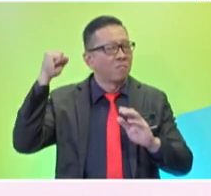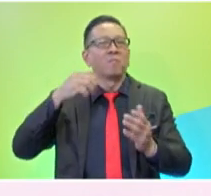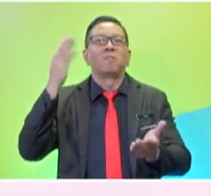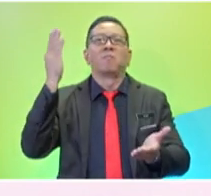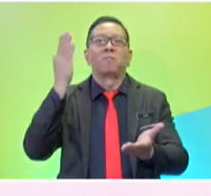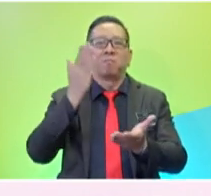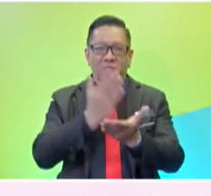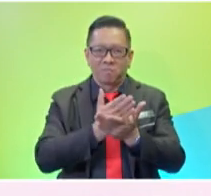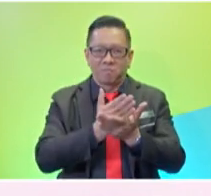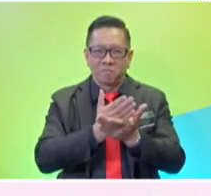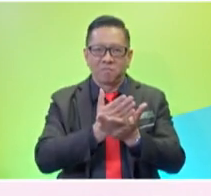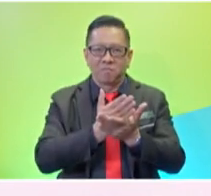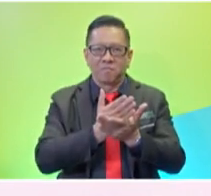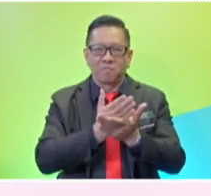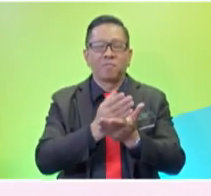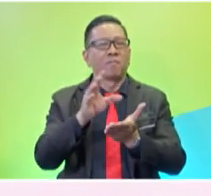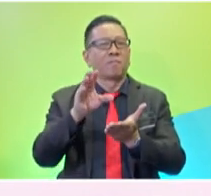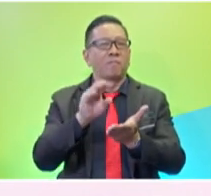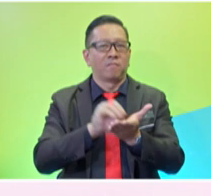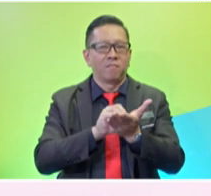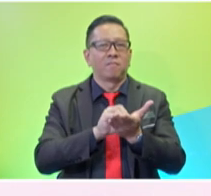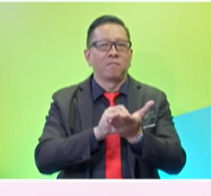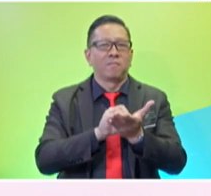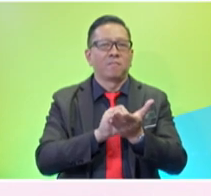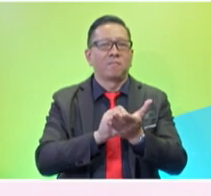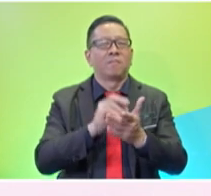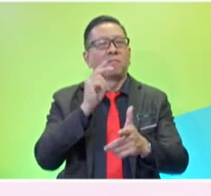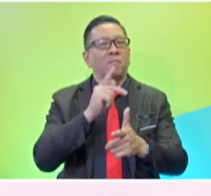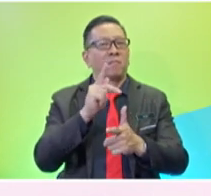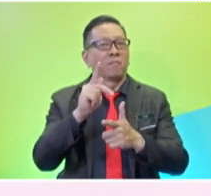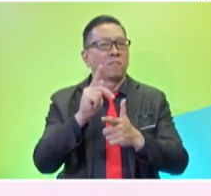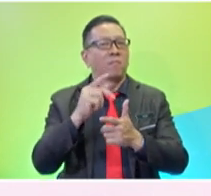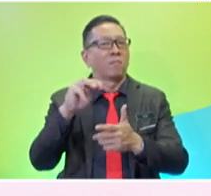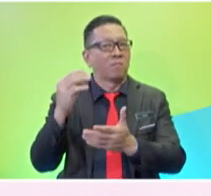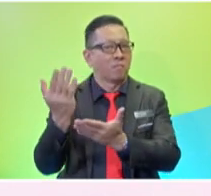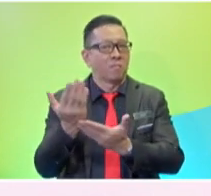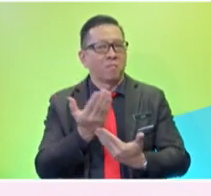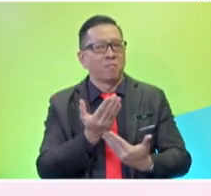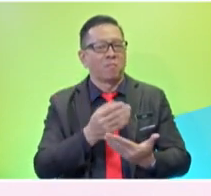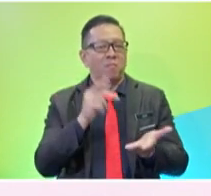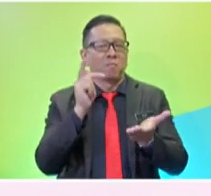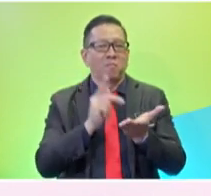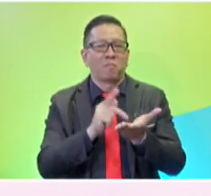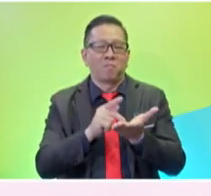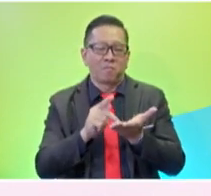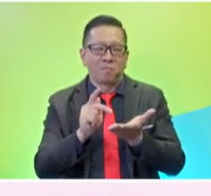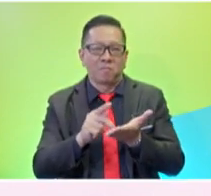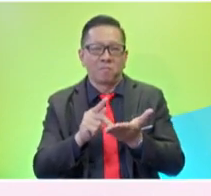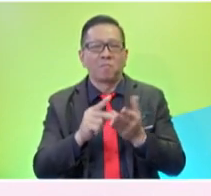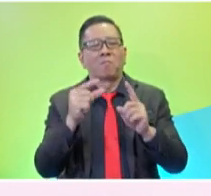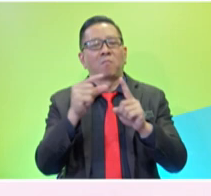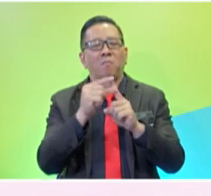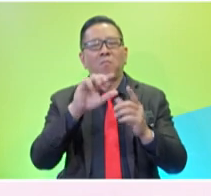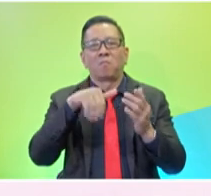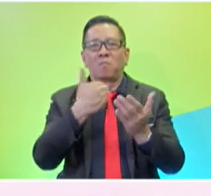untuk berhenti menyalin kemudian minta untuk menghitung bilangan perkataan yang telah